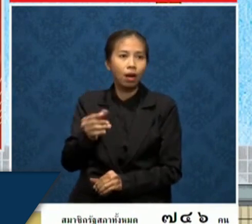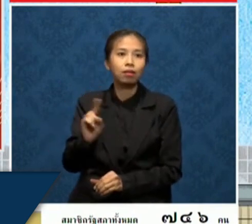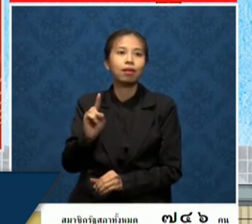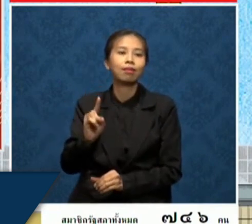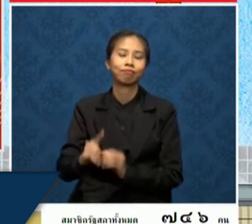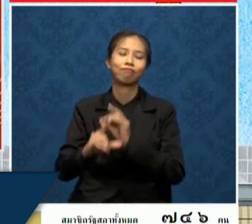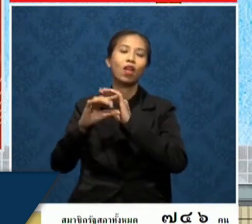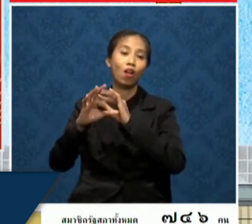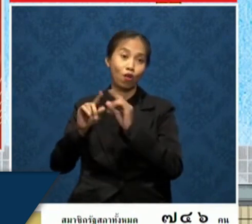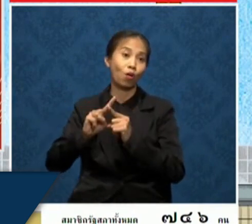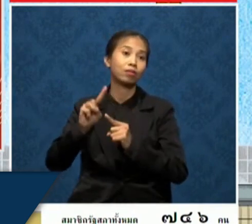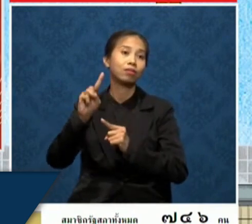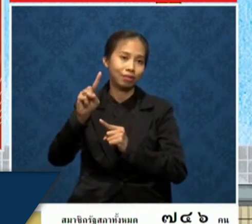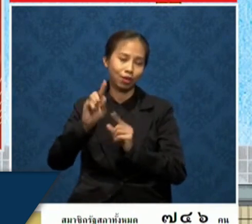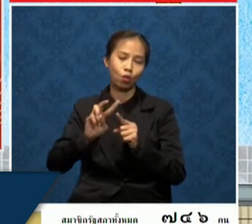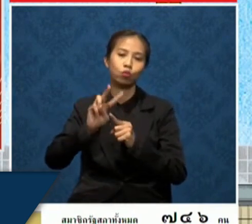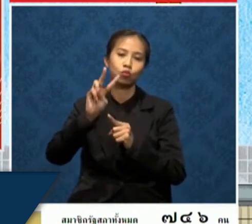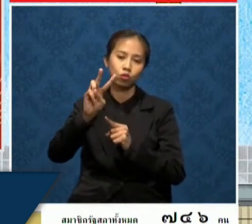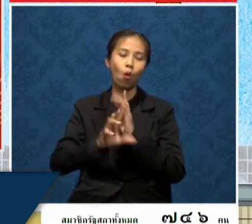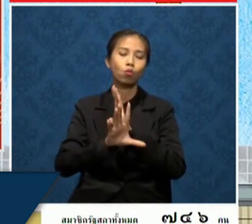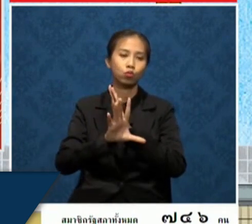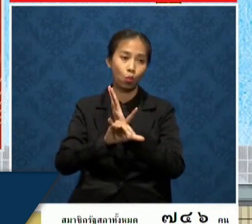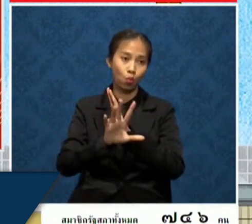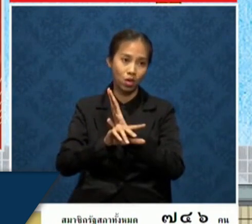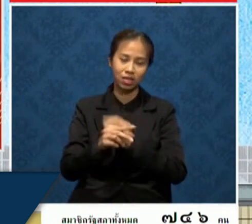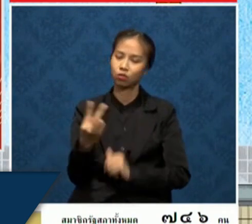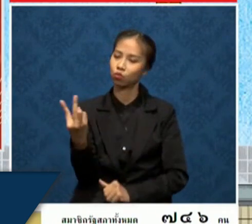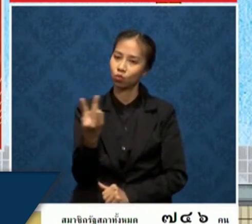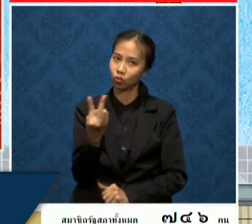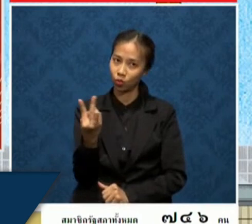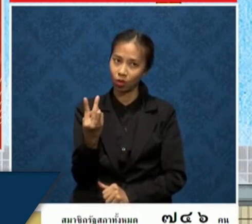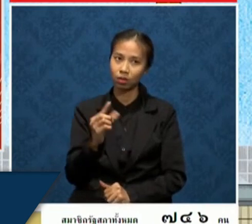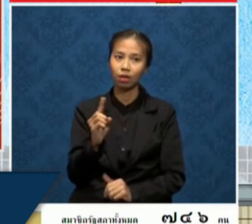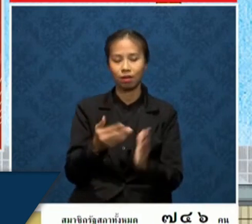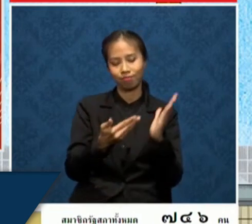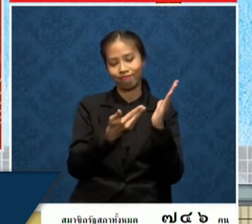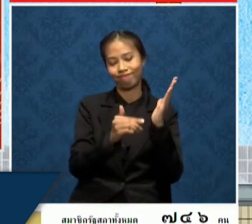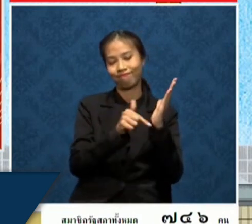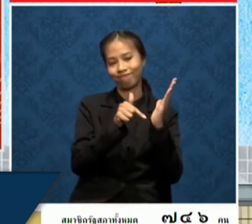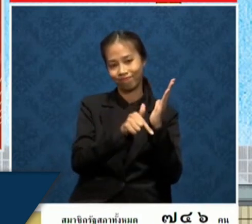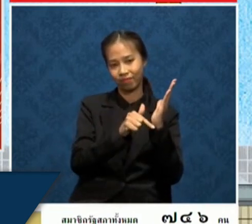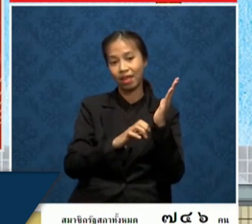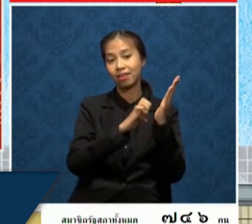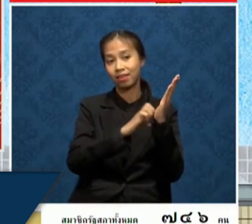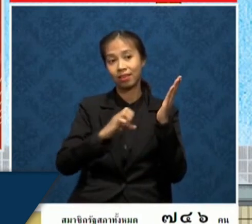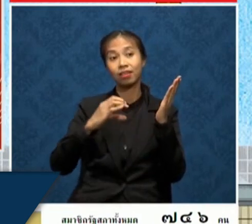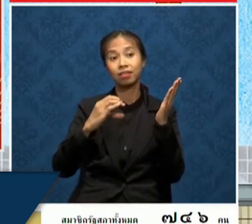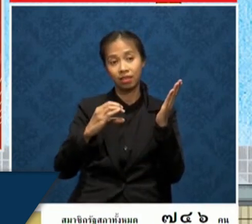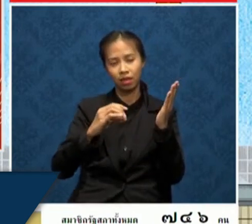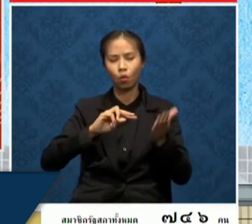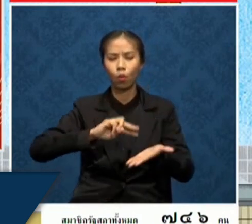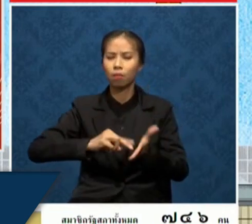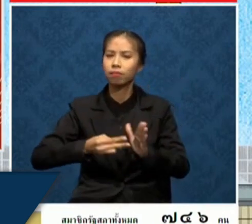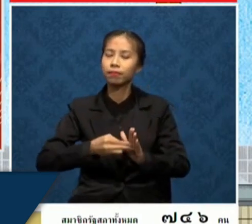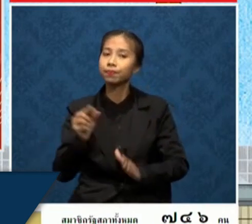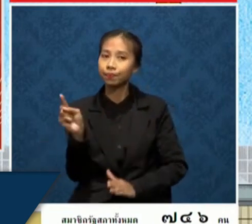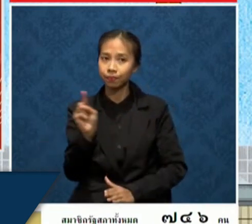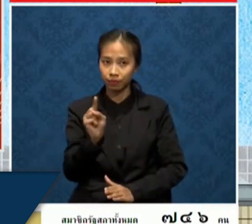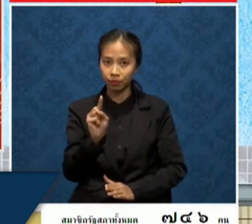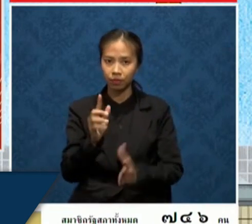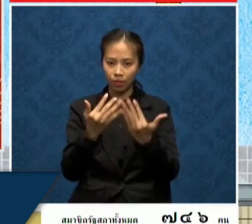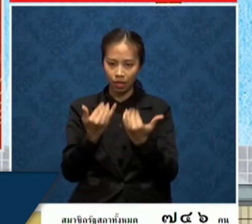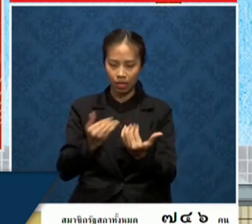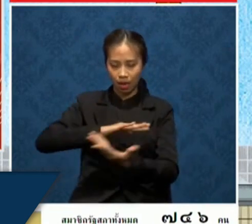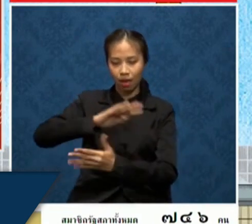องอันดับ2ชลบุรีและทั้ง2จังหวัดนี้อยู่ใน EEC มันสะท้อนอะไรครับมันสะท้อนว่าการพัฒนาเขตเ